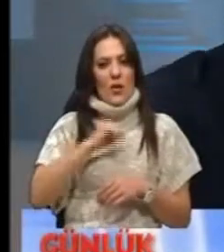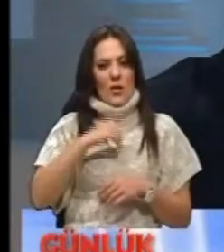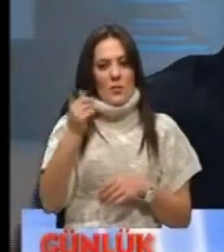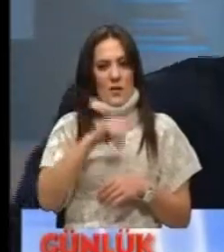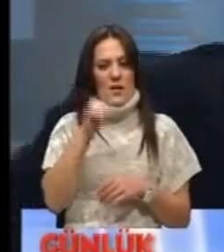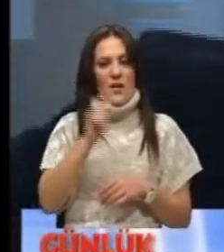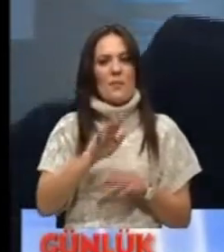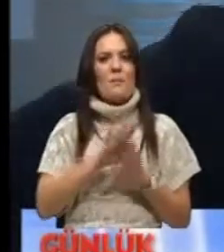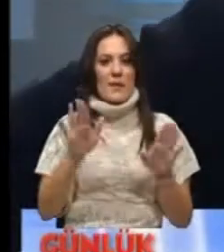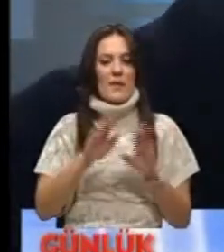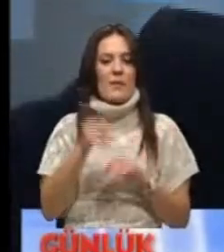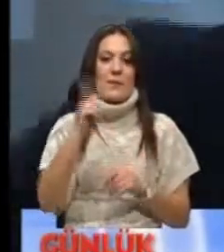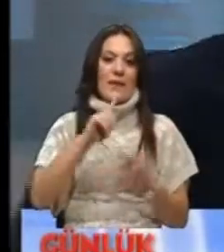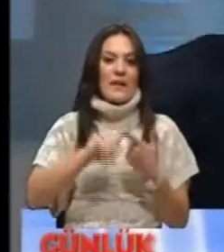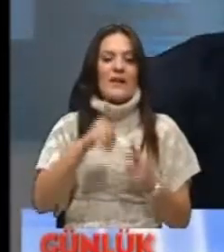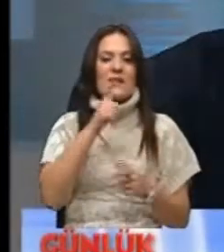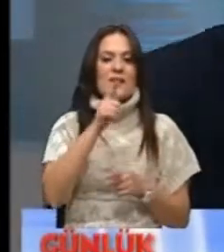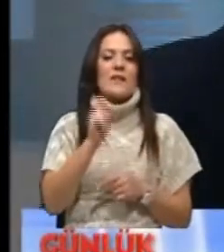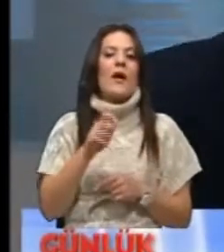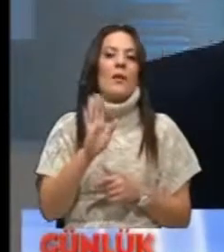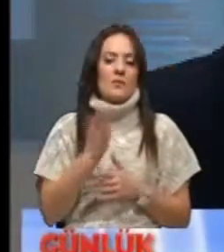yapar mı?